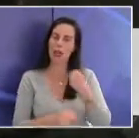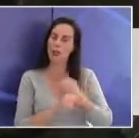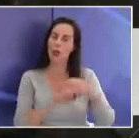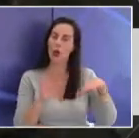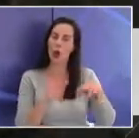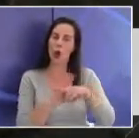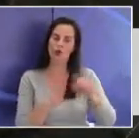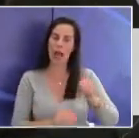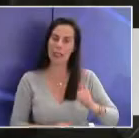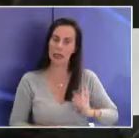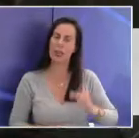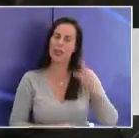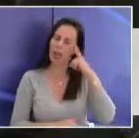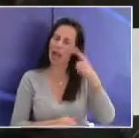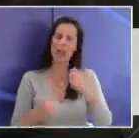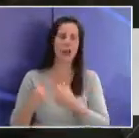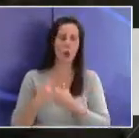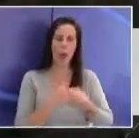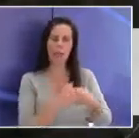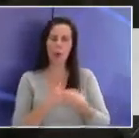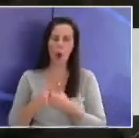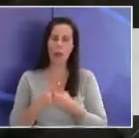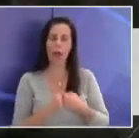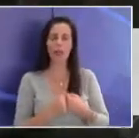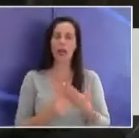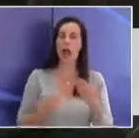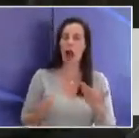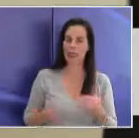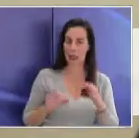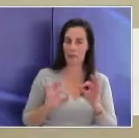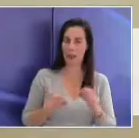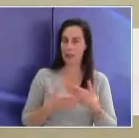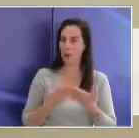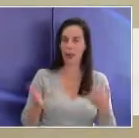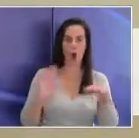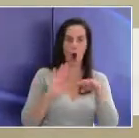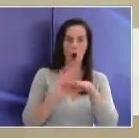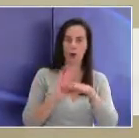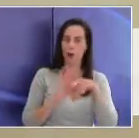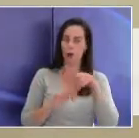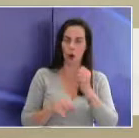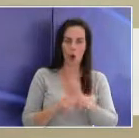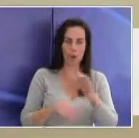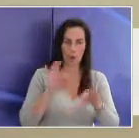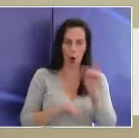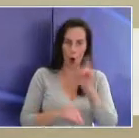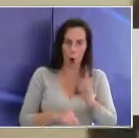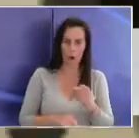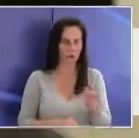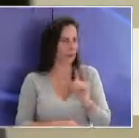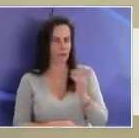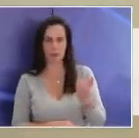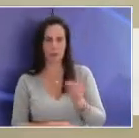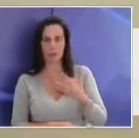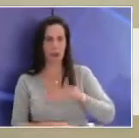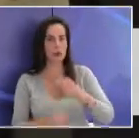שירות ביטחון, ידענו להתמודד עם זה. אז בעצם המשוואה, אם אין חוק, הולכים לבחירות לא נכונה. היא לא נכונה, אם מישהו